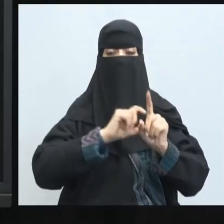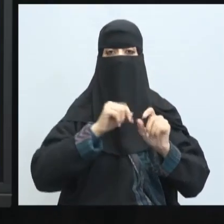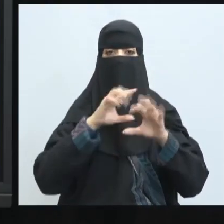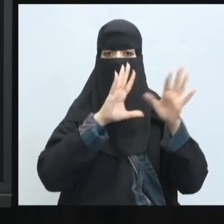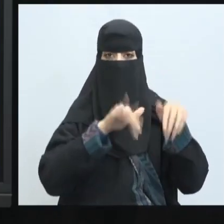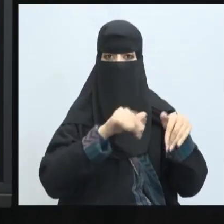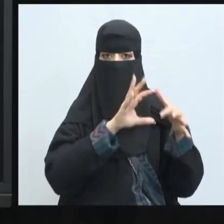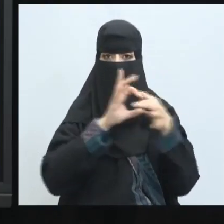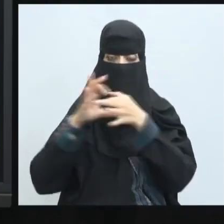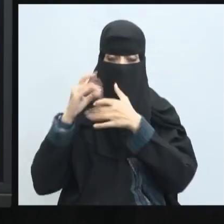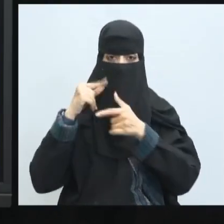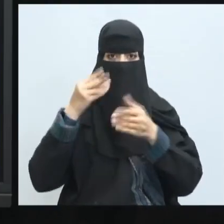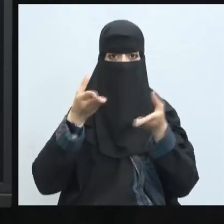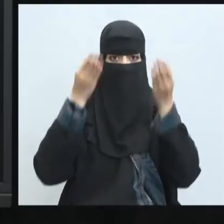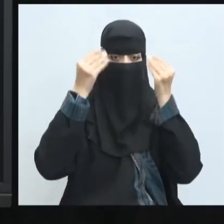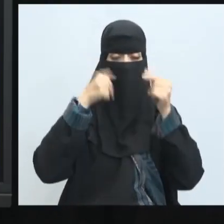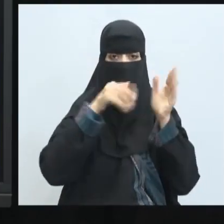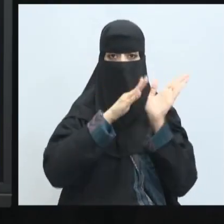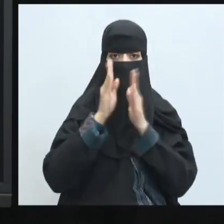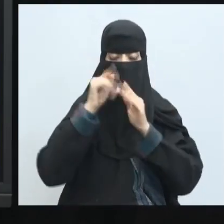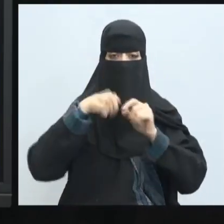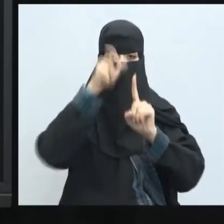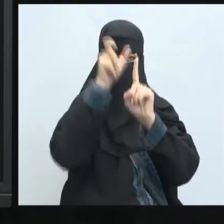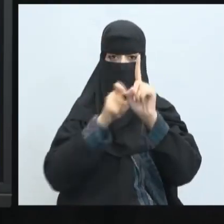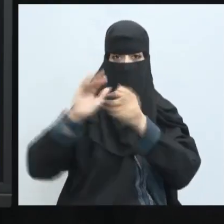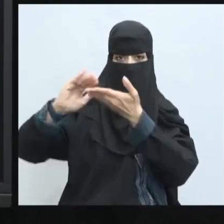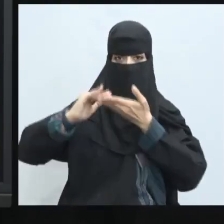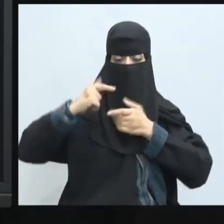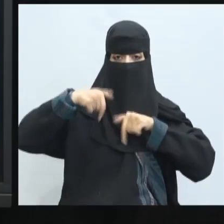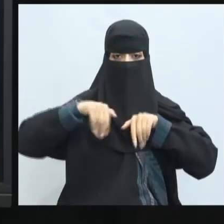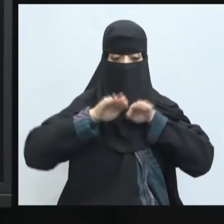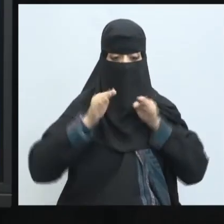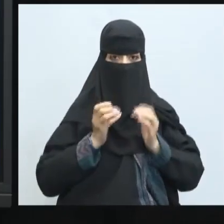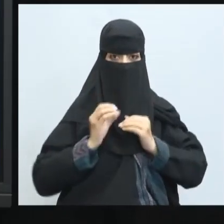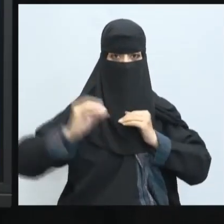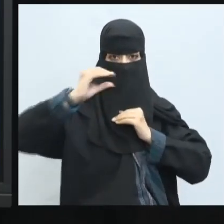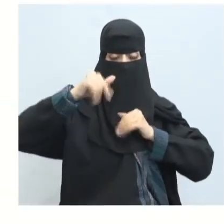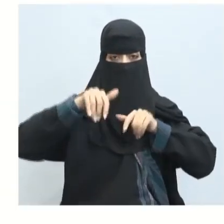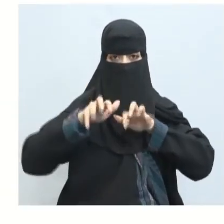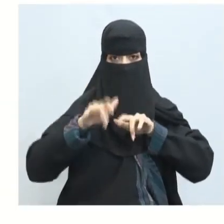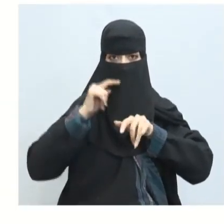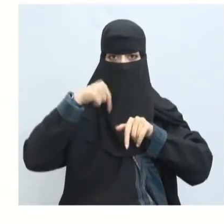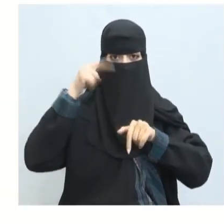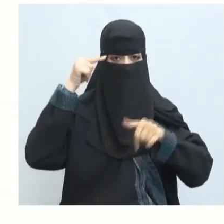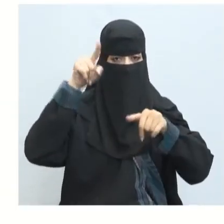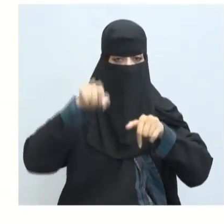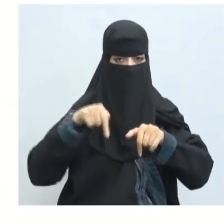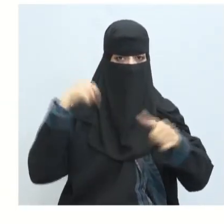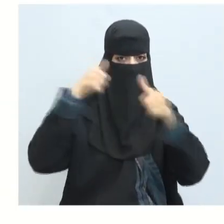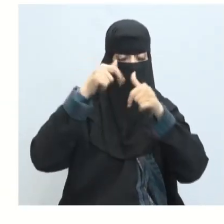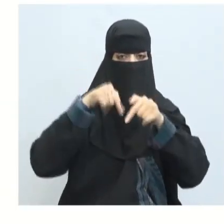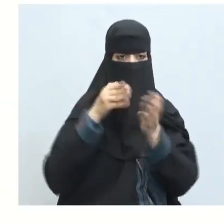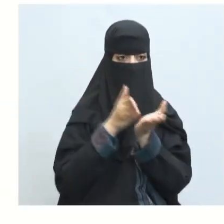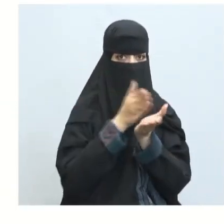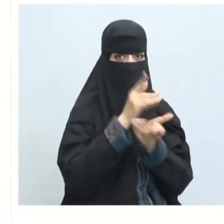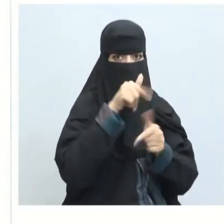اثراءات مقرر السكرتاريه والاداره المكتبيه اليوم باذن الله سنذكر سويا ما تطرقنا